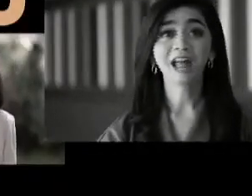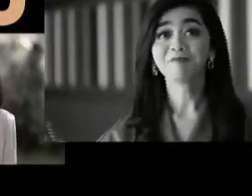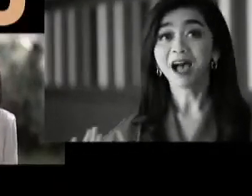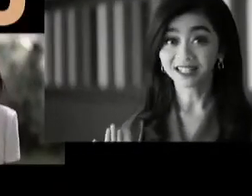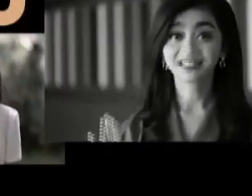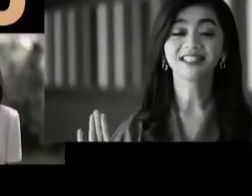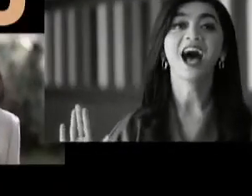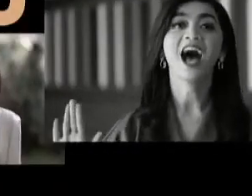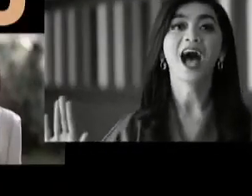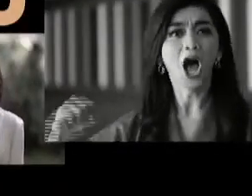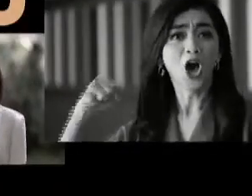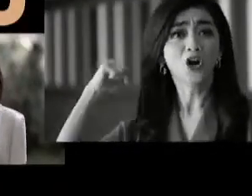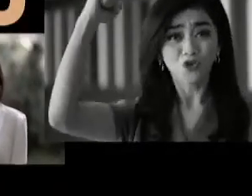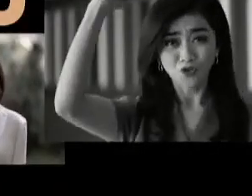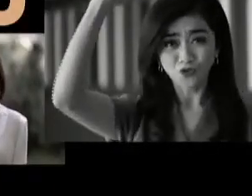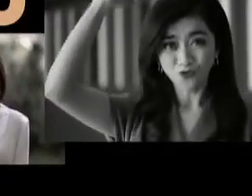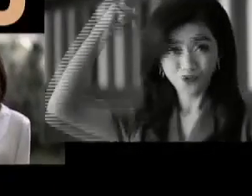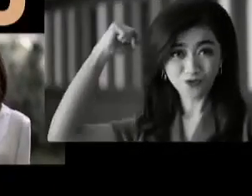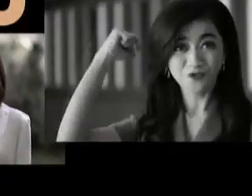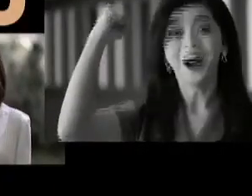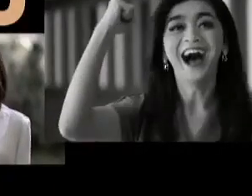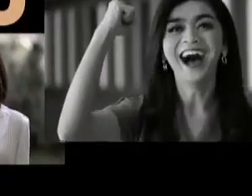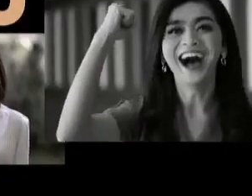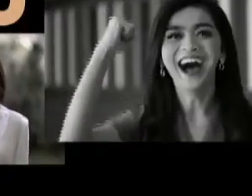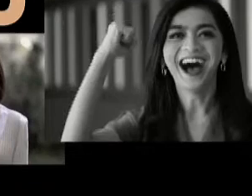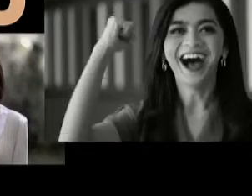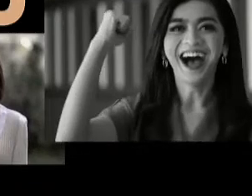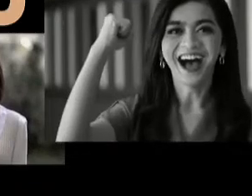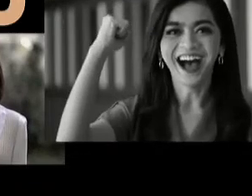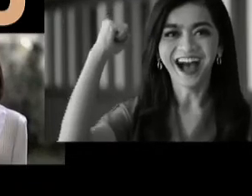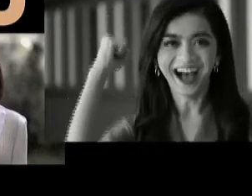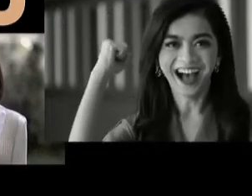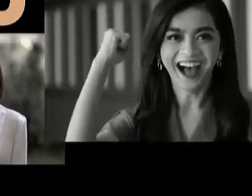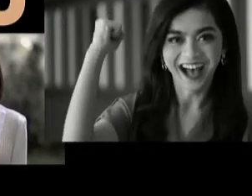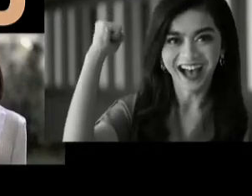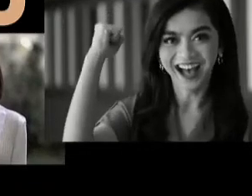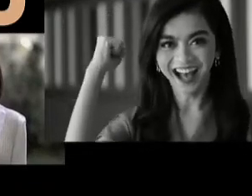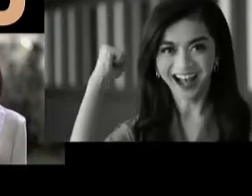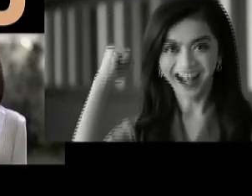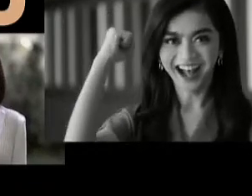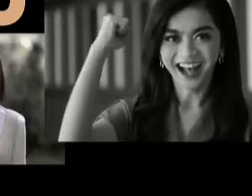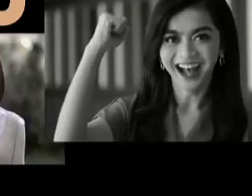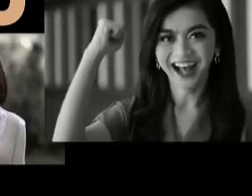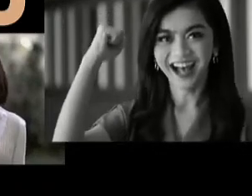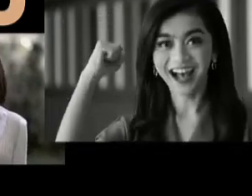tiba-tiba dan sehat Sanggup kuat-kuat